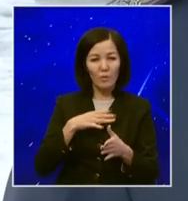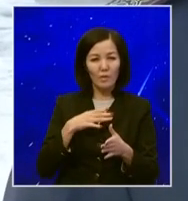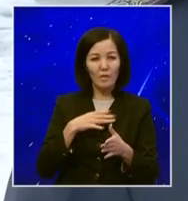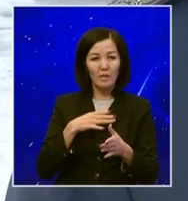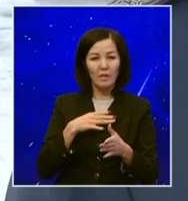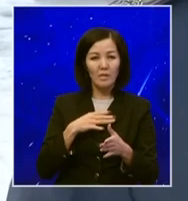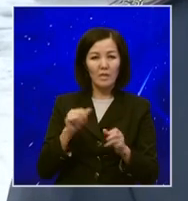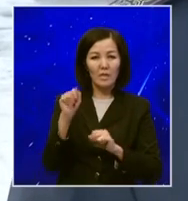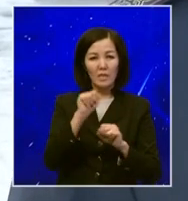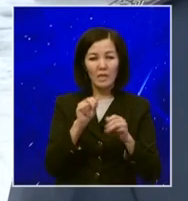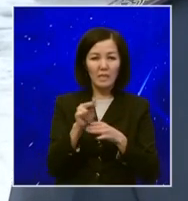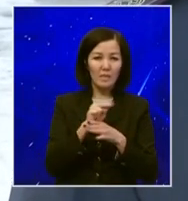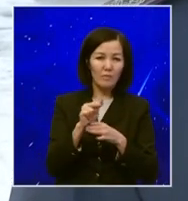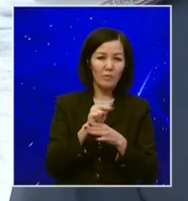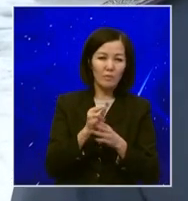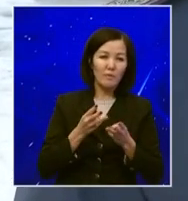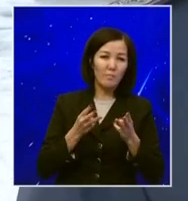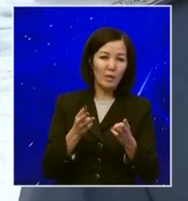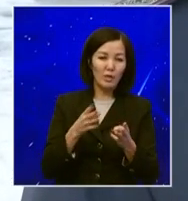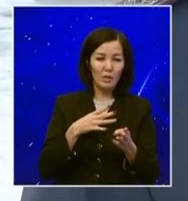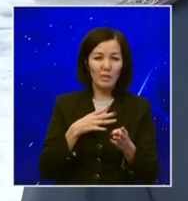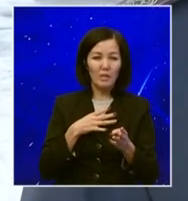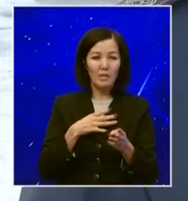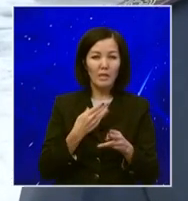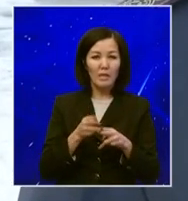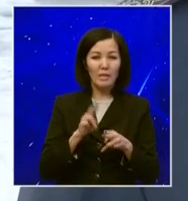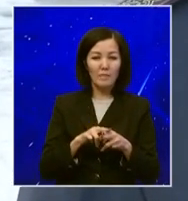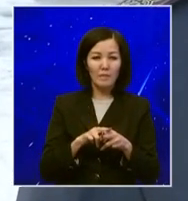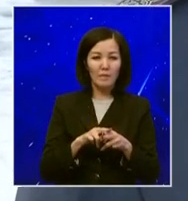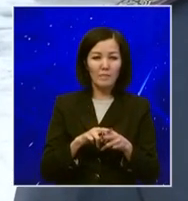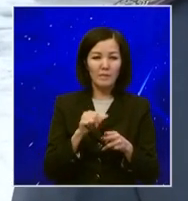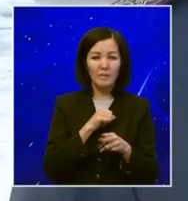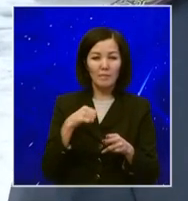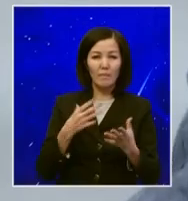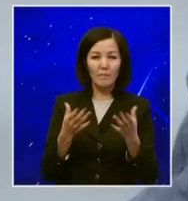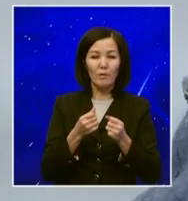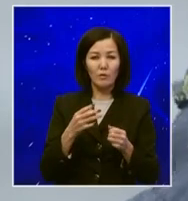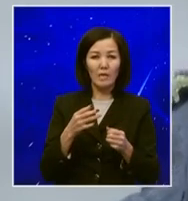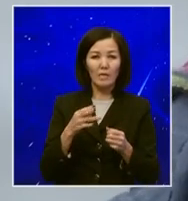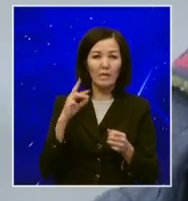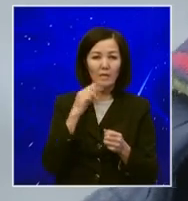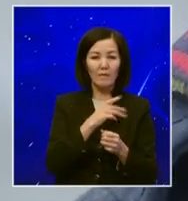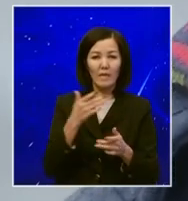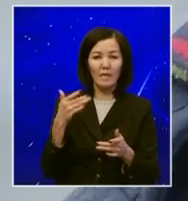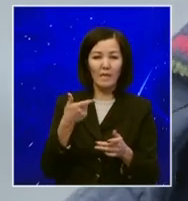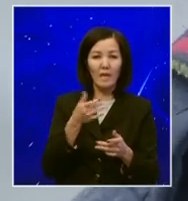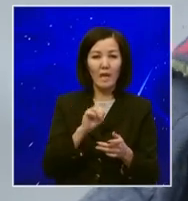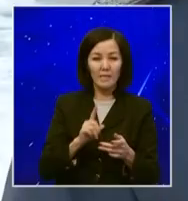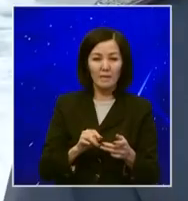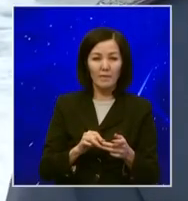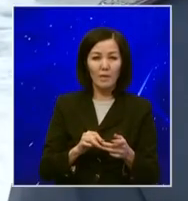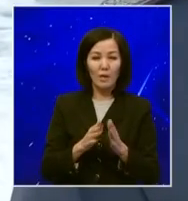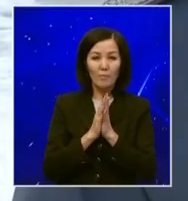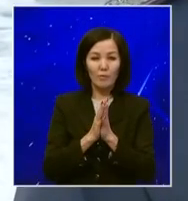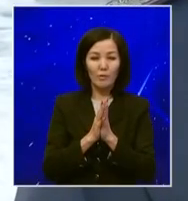не замазывают трещин печек, и тем самым они получают отравление угарного газа. В этой связи просим